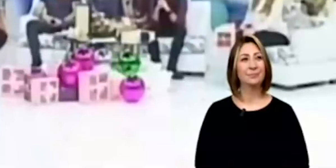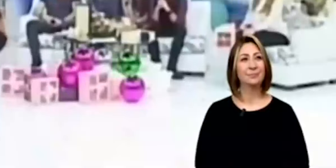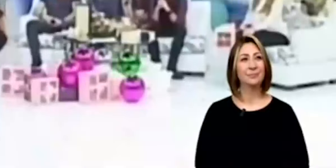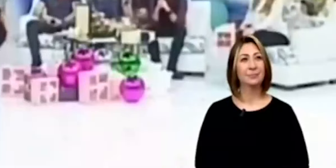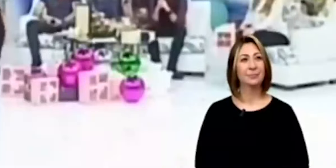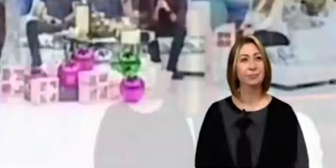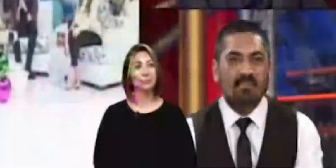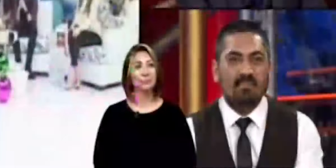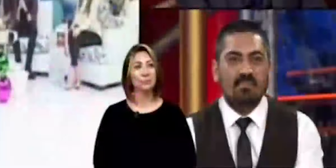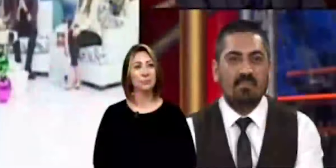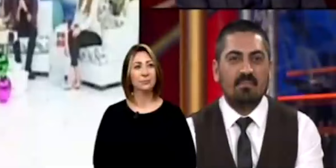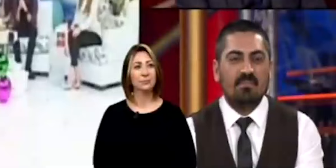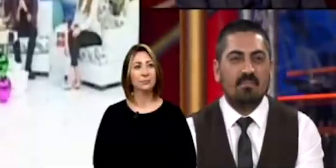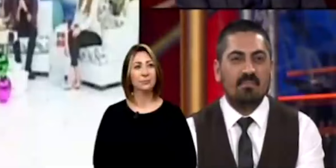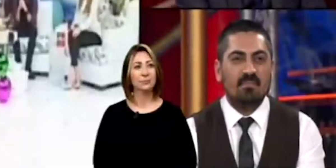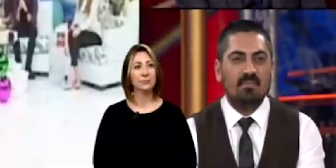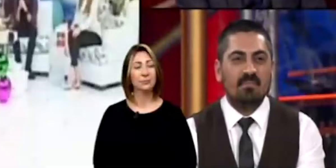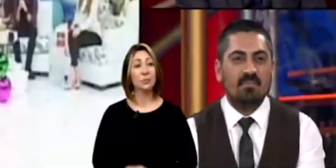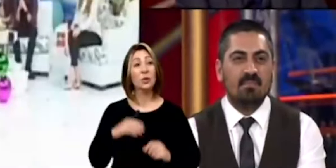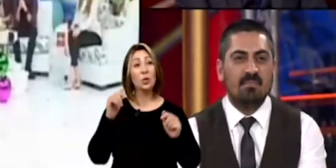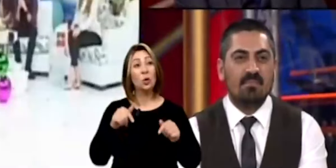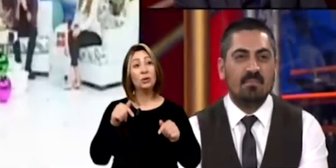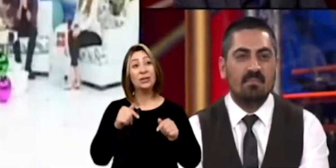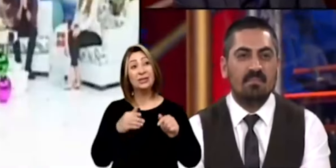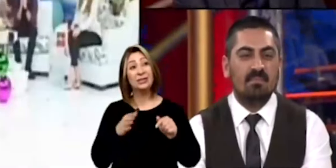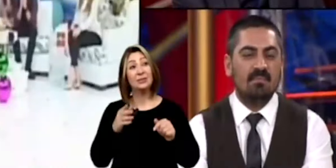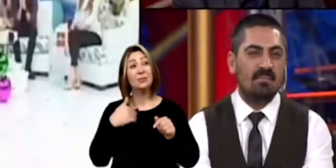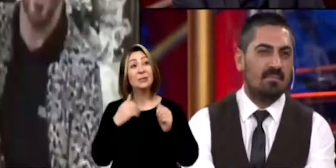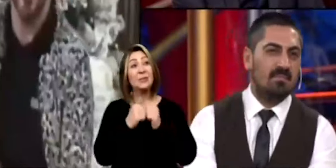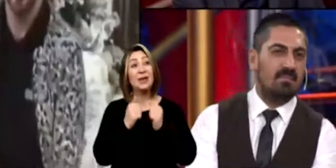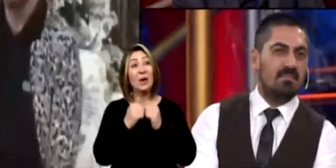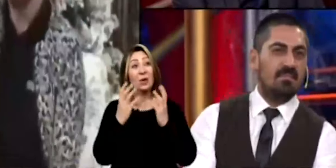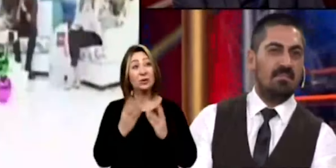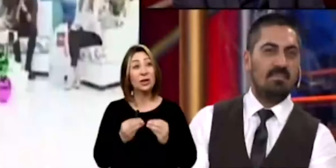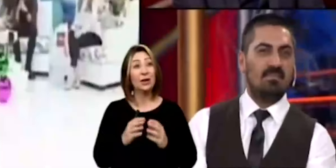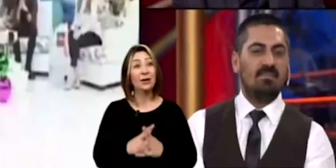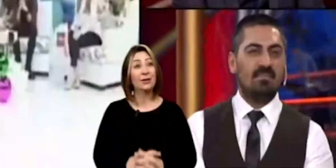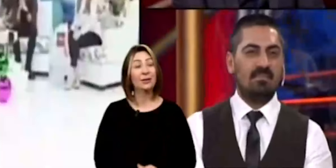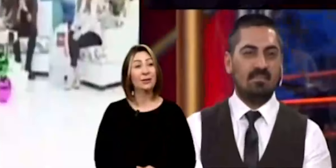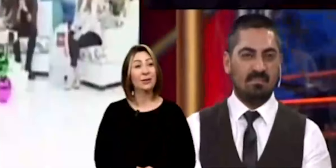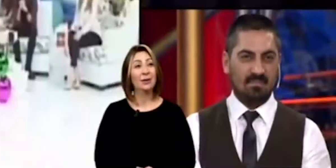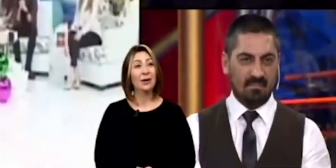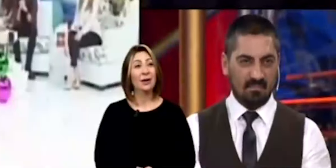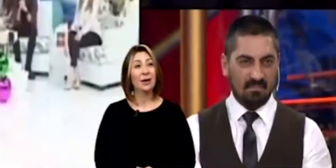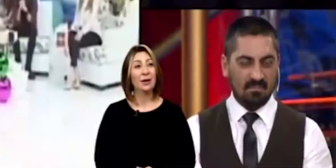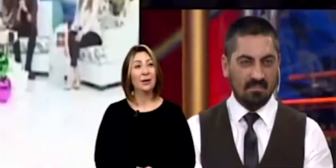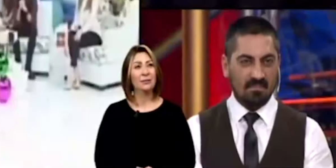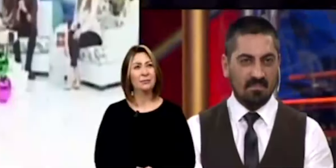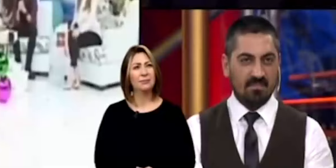Bir gün sabah hamanı tabii ki Mariotta çağırır. Çünkü orada çıkış edecek. Bizimle birlikte olacak. Ama Samir orada